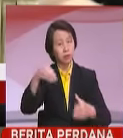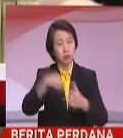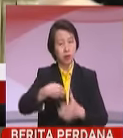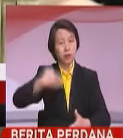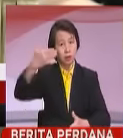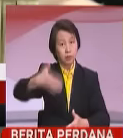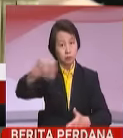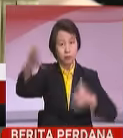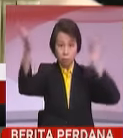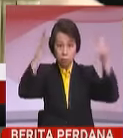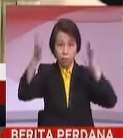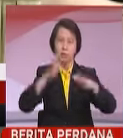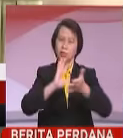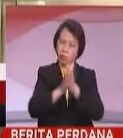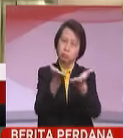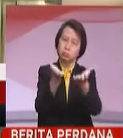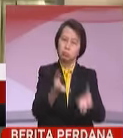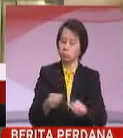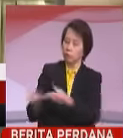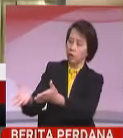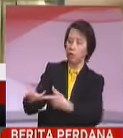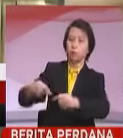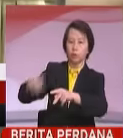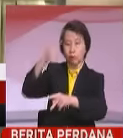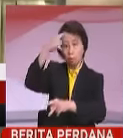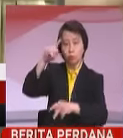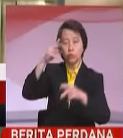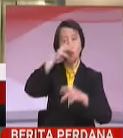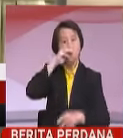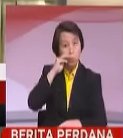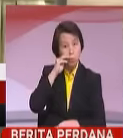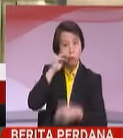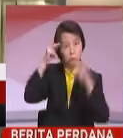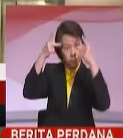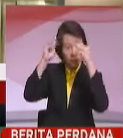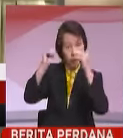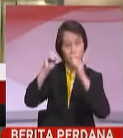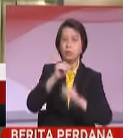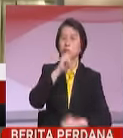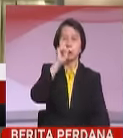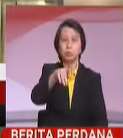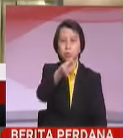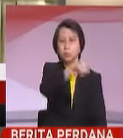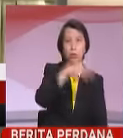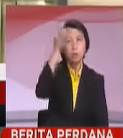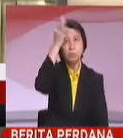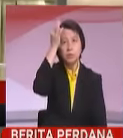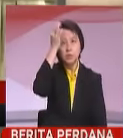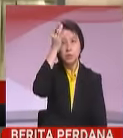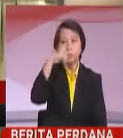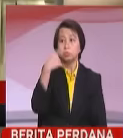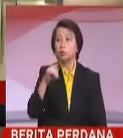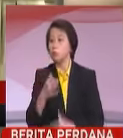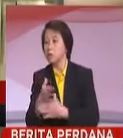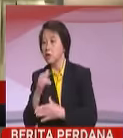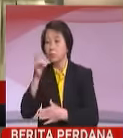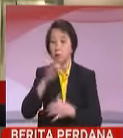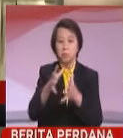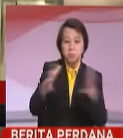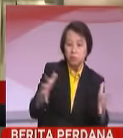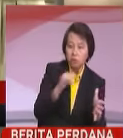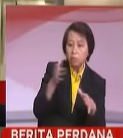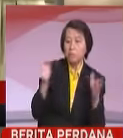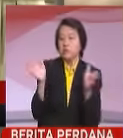sejarah Malaysia. Jadi bagilah peluang untuk dia berjalan. Jadi tidak perlu lagi fikir siapa tumpang, siapa